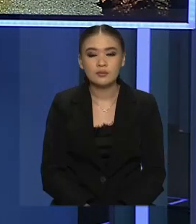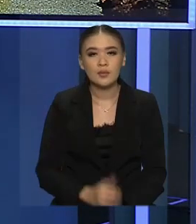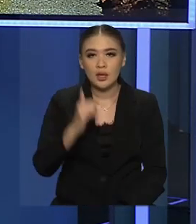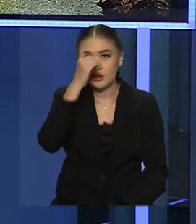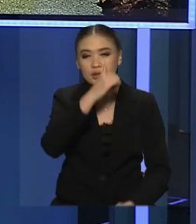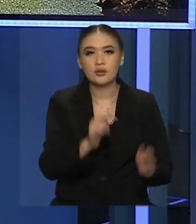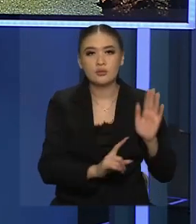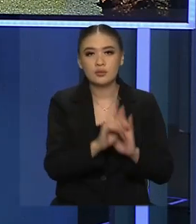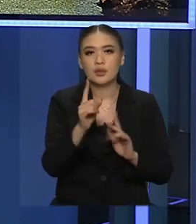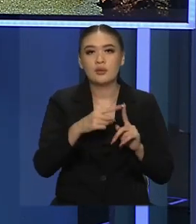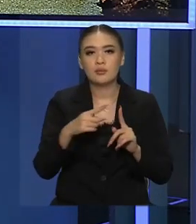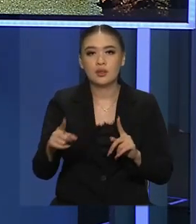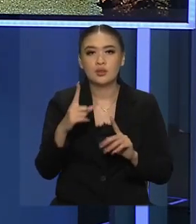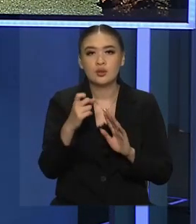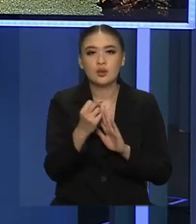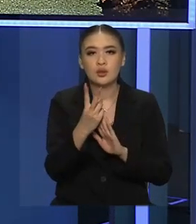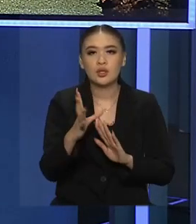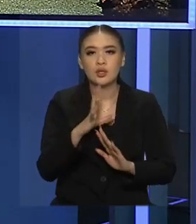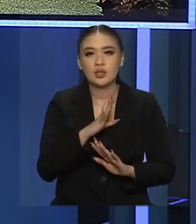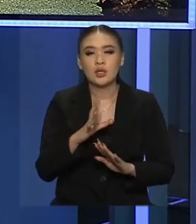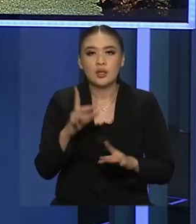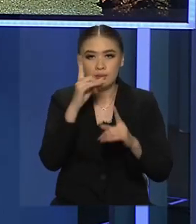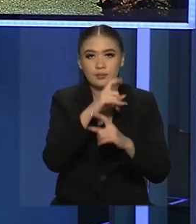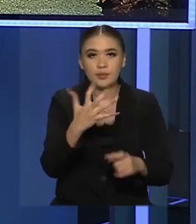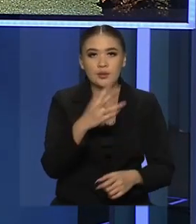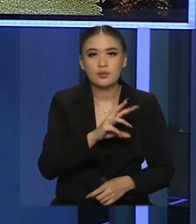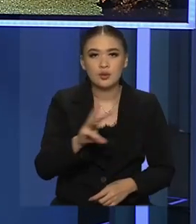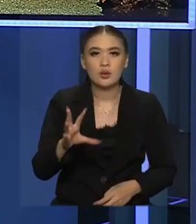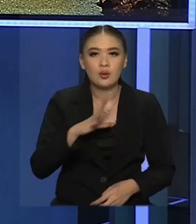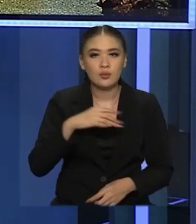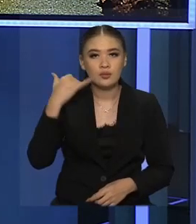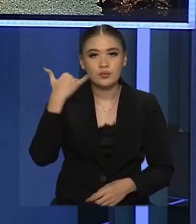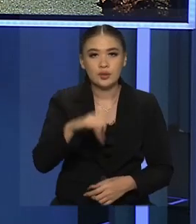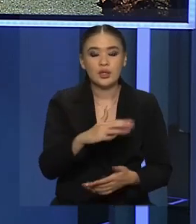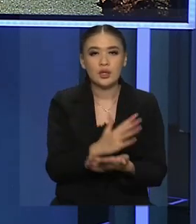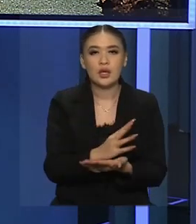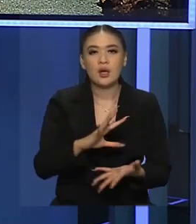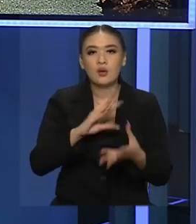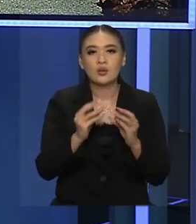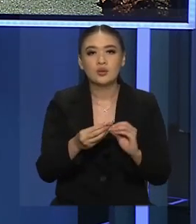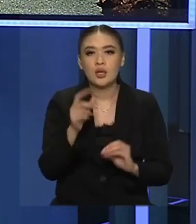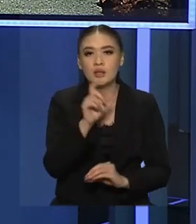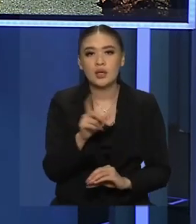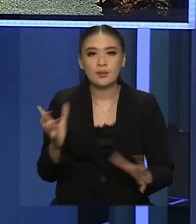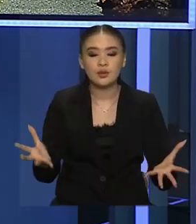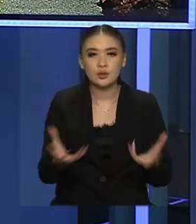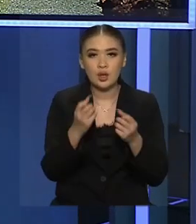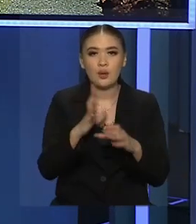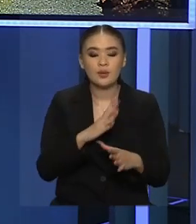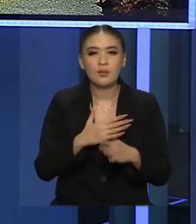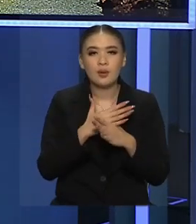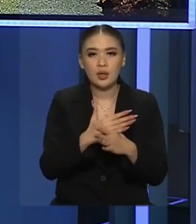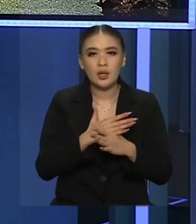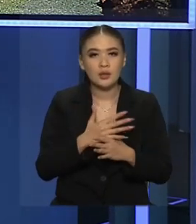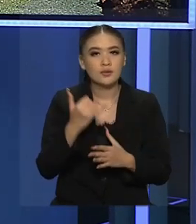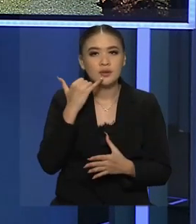Жыл басынан бері 112 желісіне 5 миллиондай қоңырау түсіпті. Яғни осыншама адам құтқарушылардан көмек сұрап